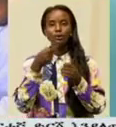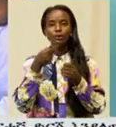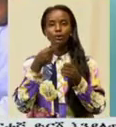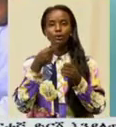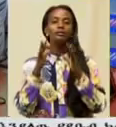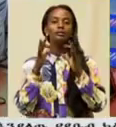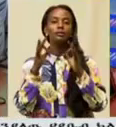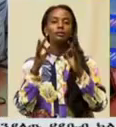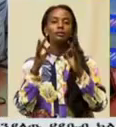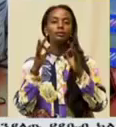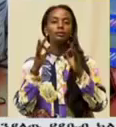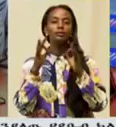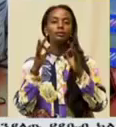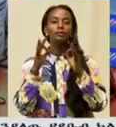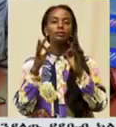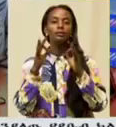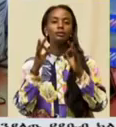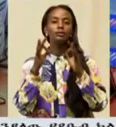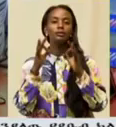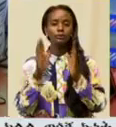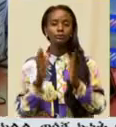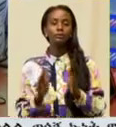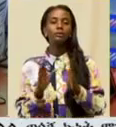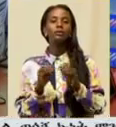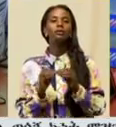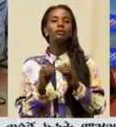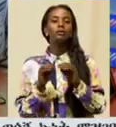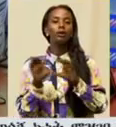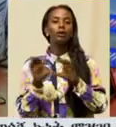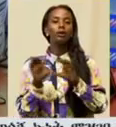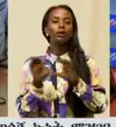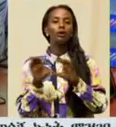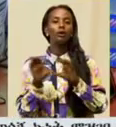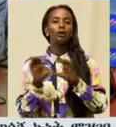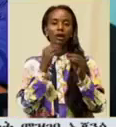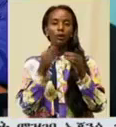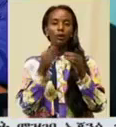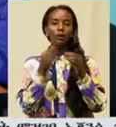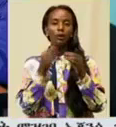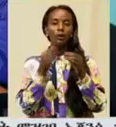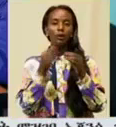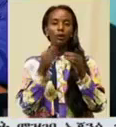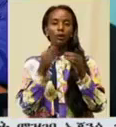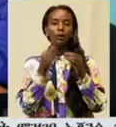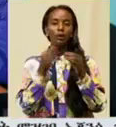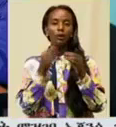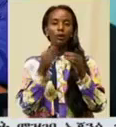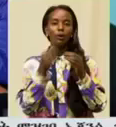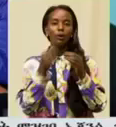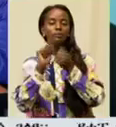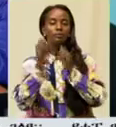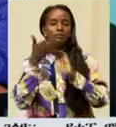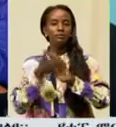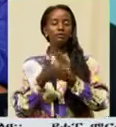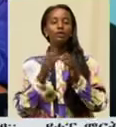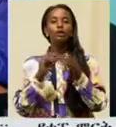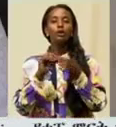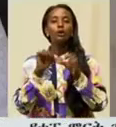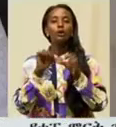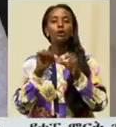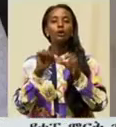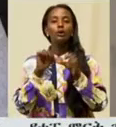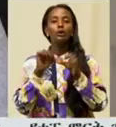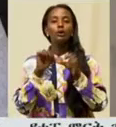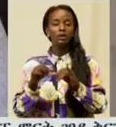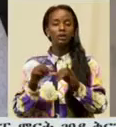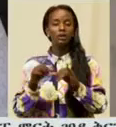ለመደምደም የተለያዩ አደረጃጀቶች ተግባራዊ ተደርገዋል። ይሁንና ከዋናው ዓላማ ይልቅ ለሌሎች አጀንዳዎች መፈጸሚያ እየዋሉ ቆይተዋል።